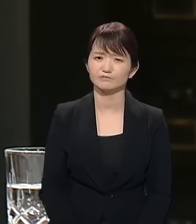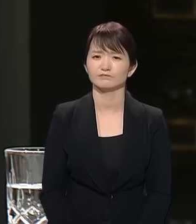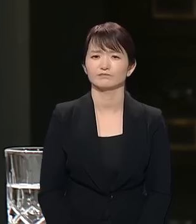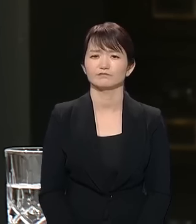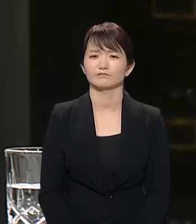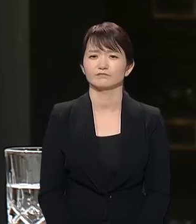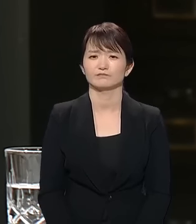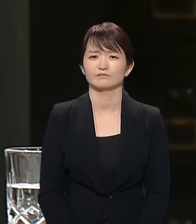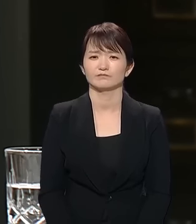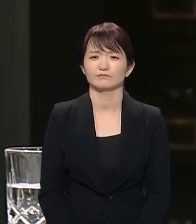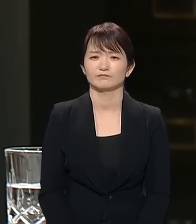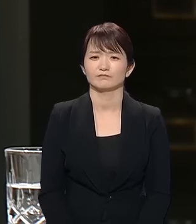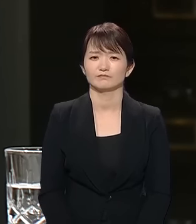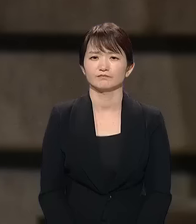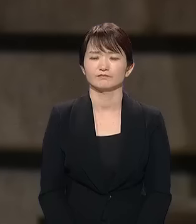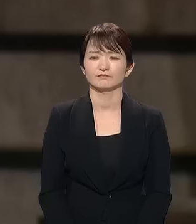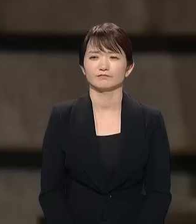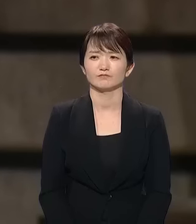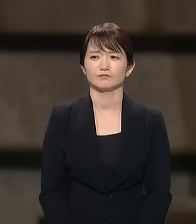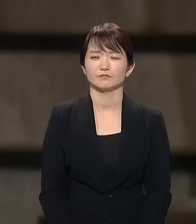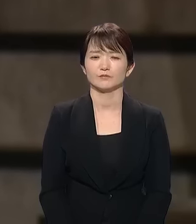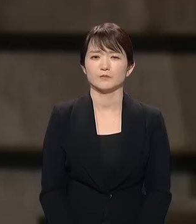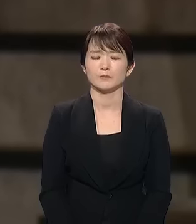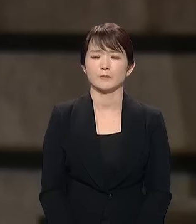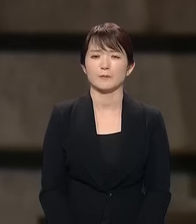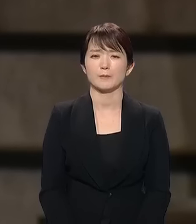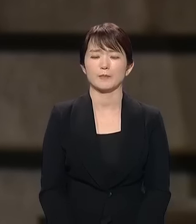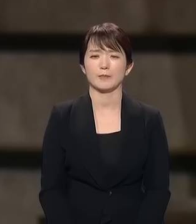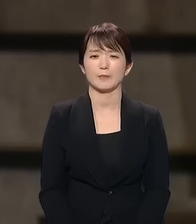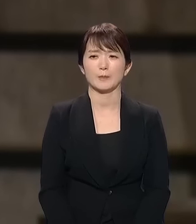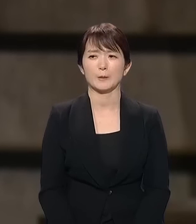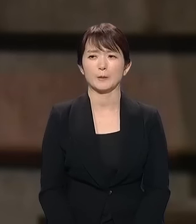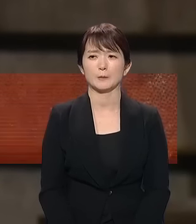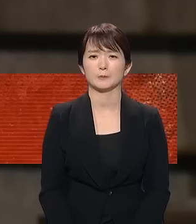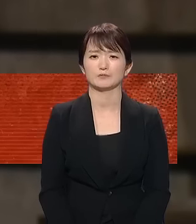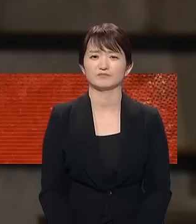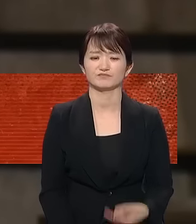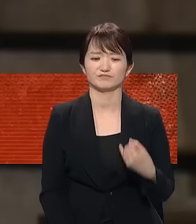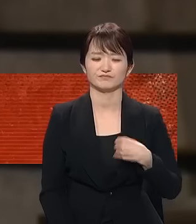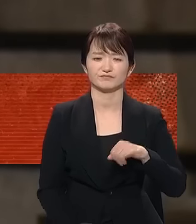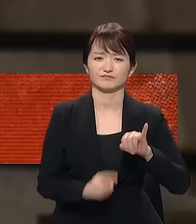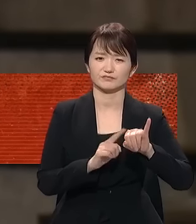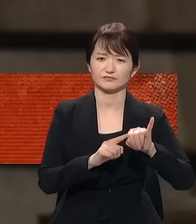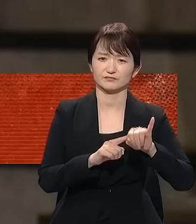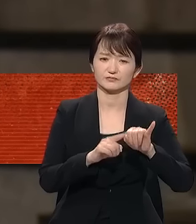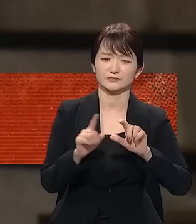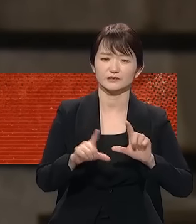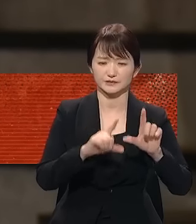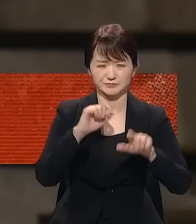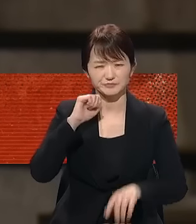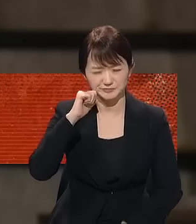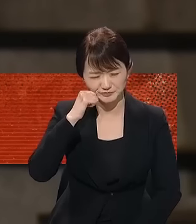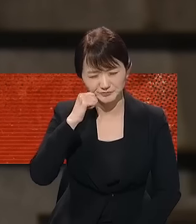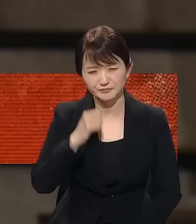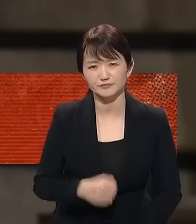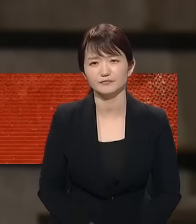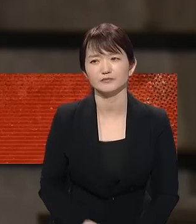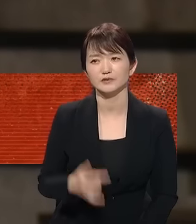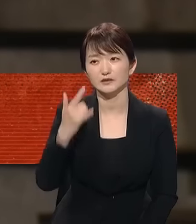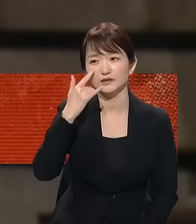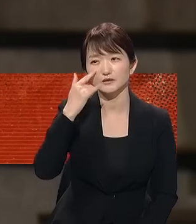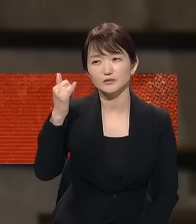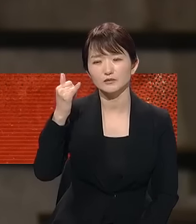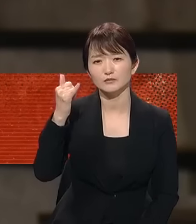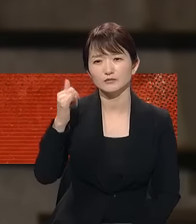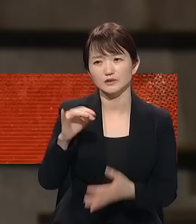이상해. 글쎄요. 제가 이제 보니까 참 이분 같은 경우는 어려운 삶을 살아오신 것 같습니다. 그리고 이제 부모하고 인연이